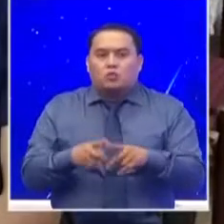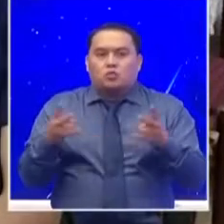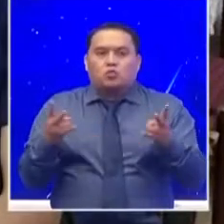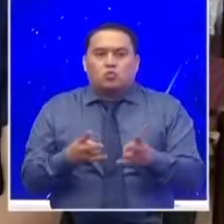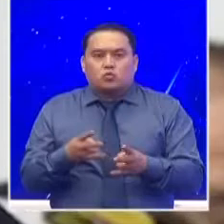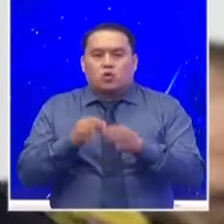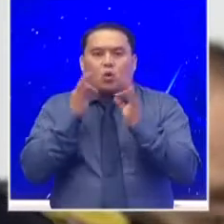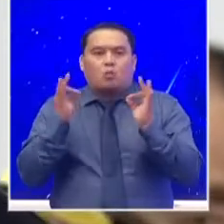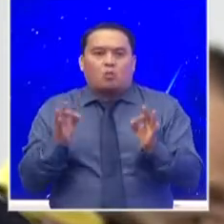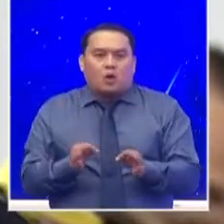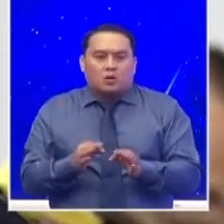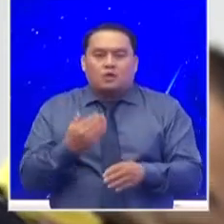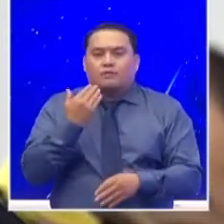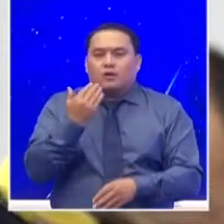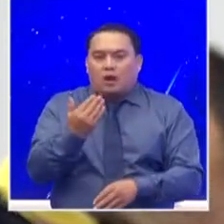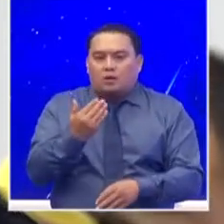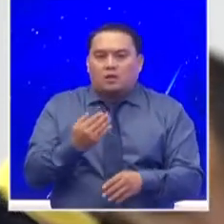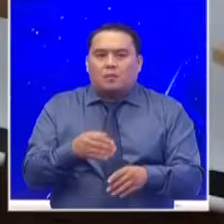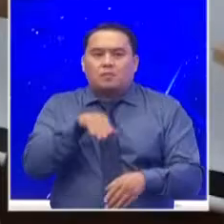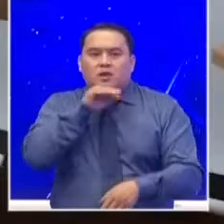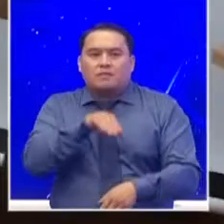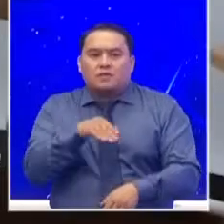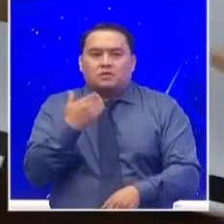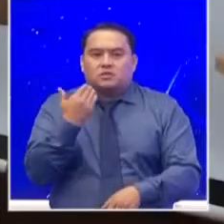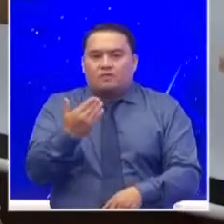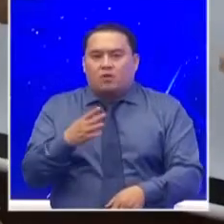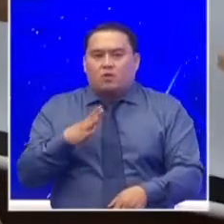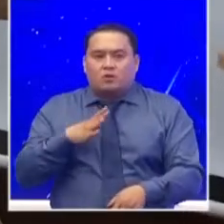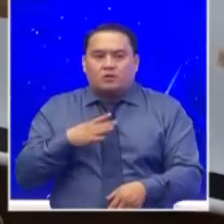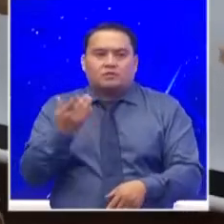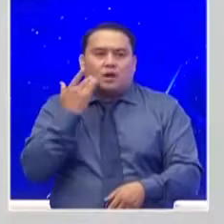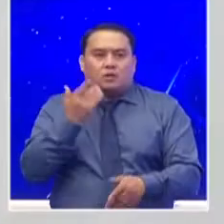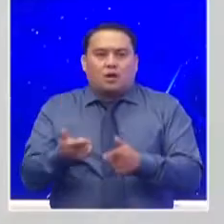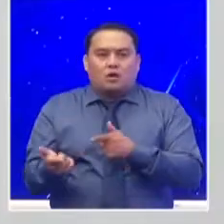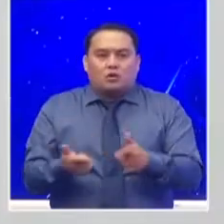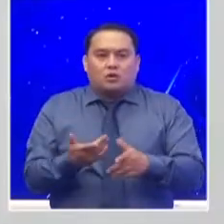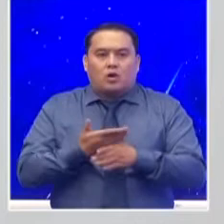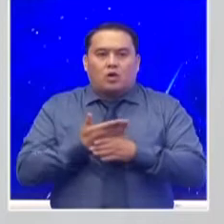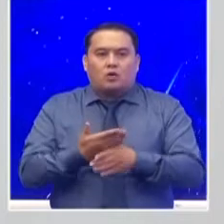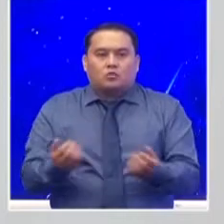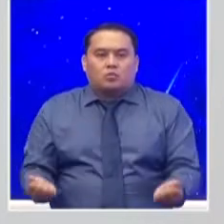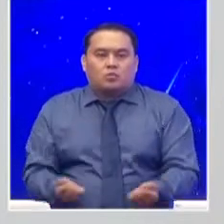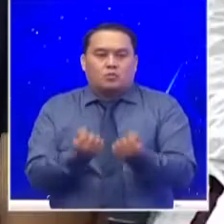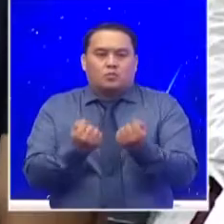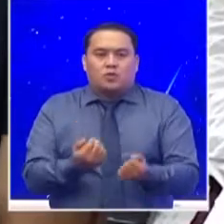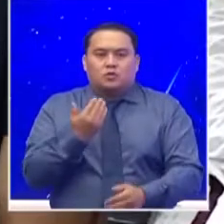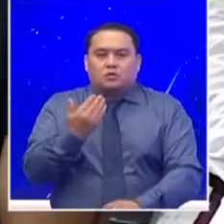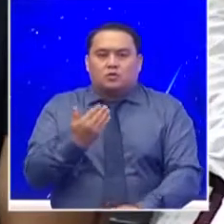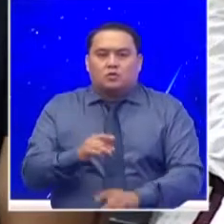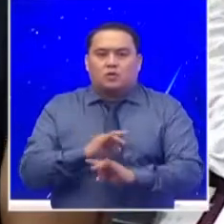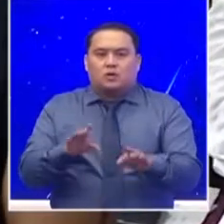нуждаются в опыте. Берег Тулегенов, как профессионал своего дела, всегда готов поделиться знаниями с коллегами,